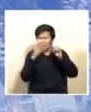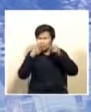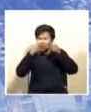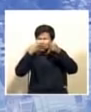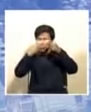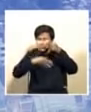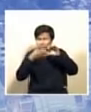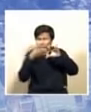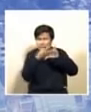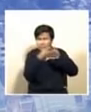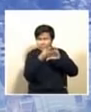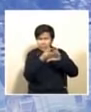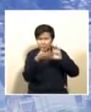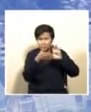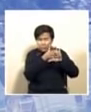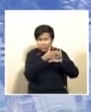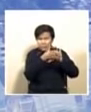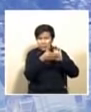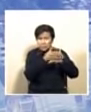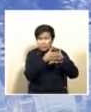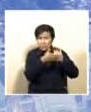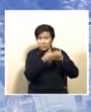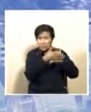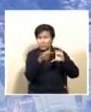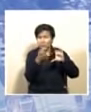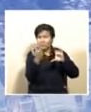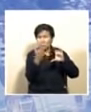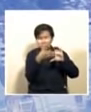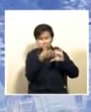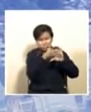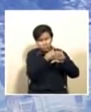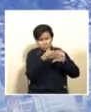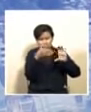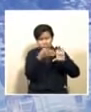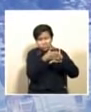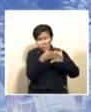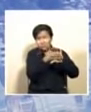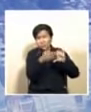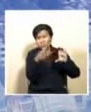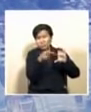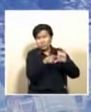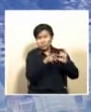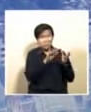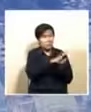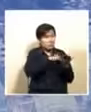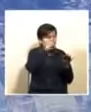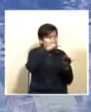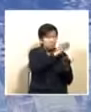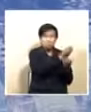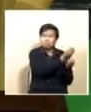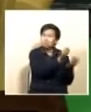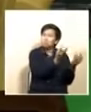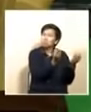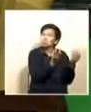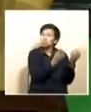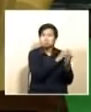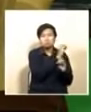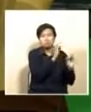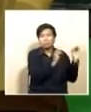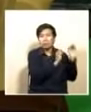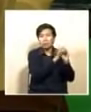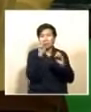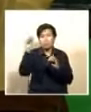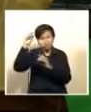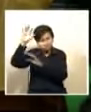ชิ้นถ้าสมมุติว่าเกิดภาวะที่ไม่มีวัตถุดิบหรือขาดแคลนวัตถุดิบก็จะ